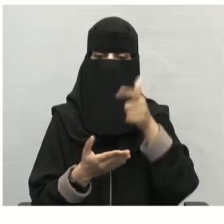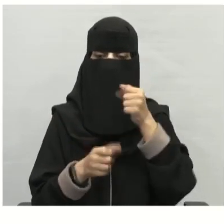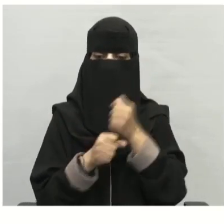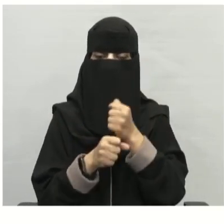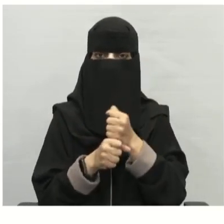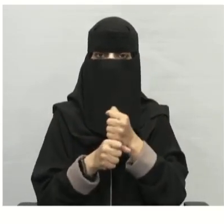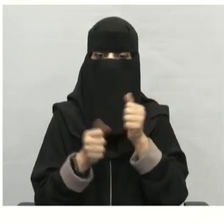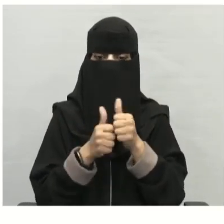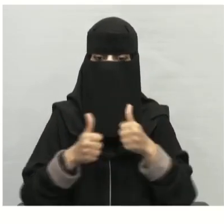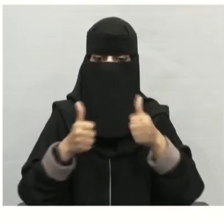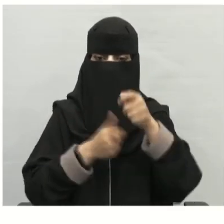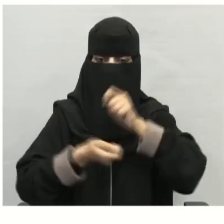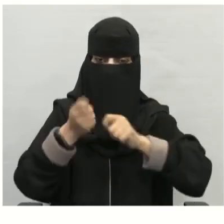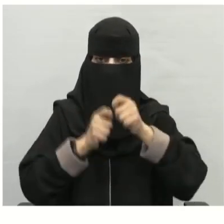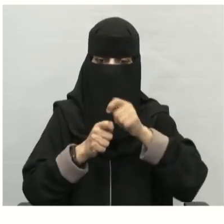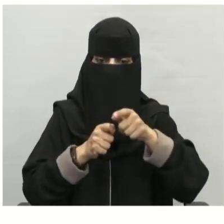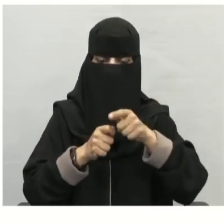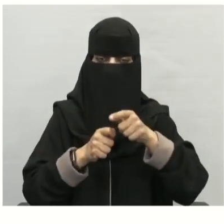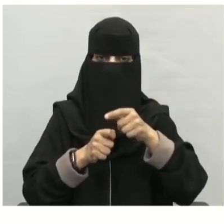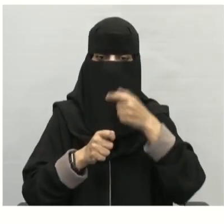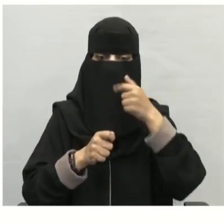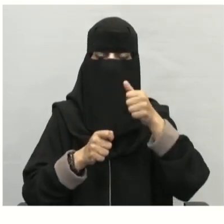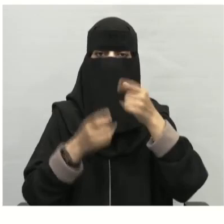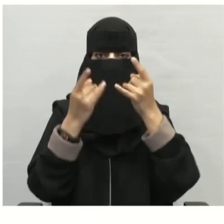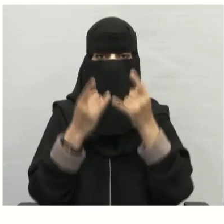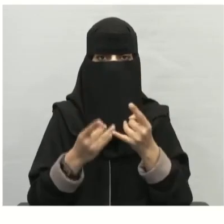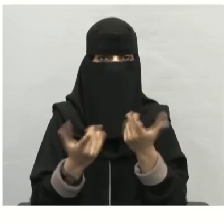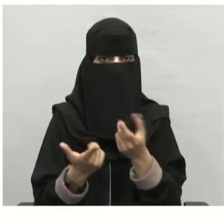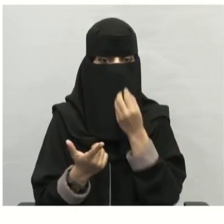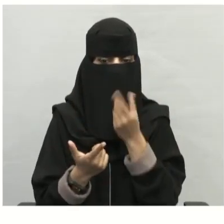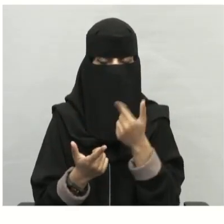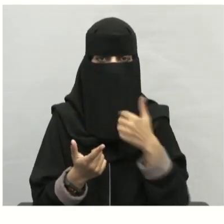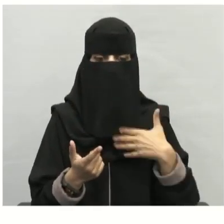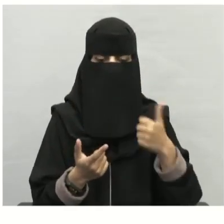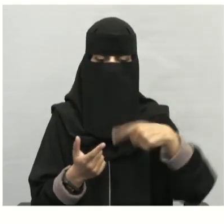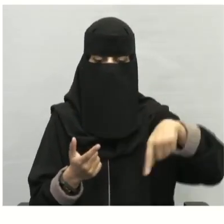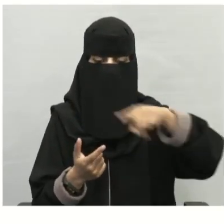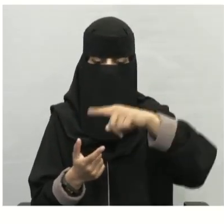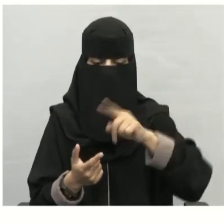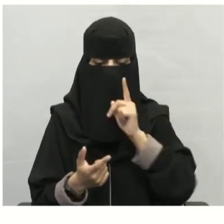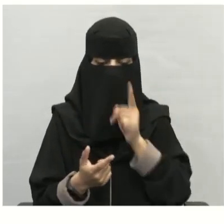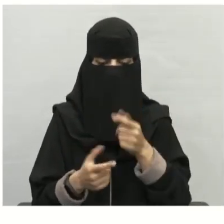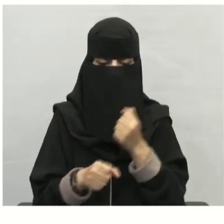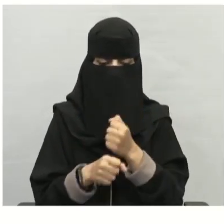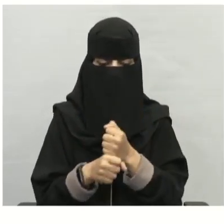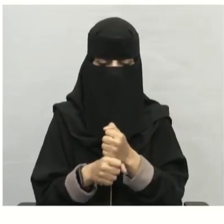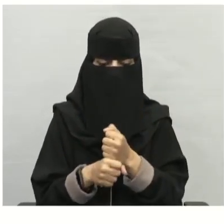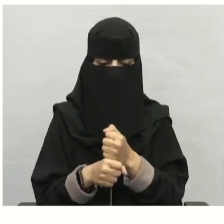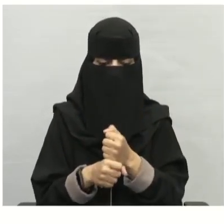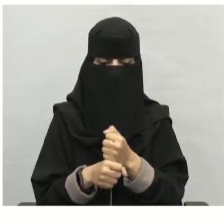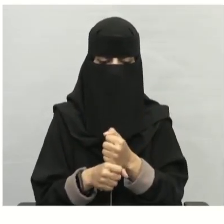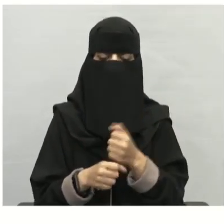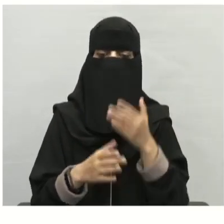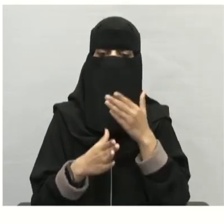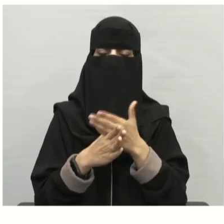دور الاسره في تكوين هذه العادات الغذائيه الجيده كيف استطيع انا كام او كاب بان احول